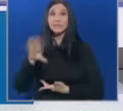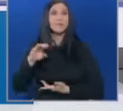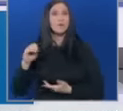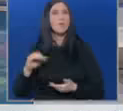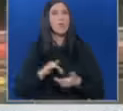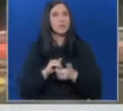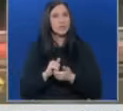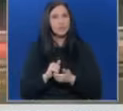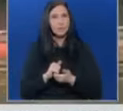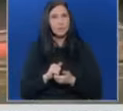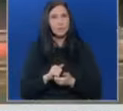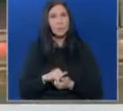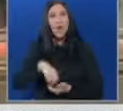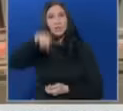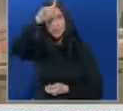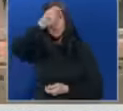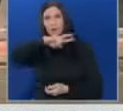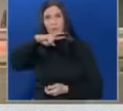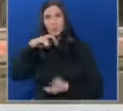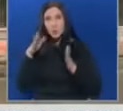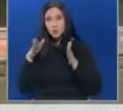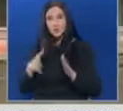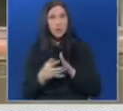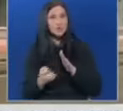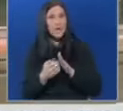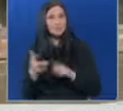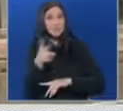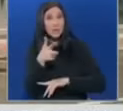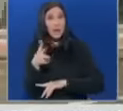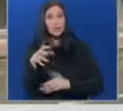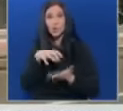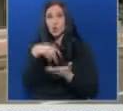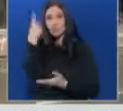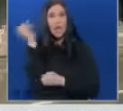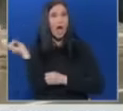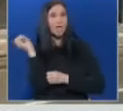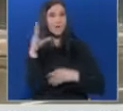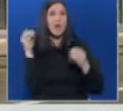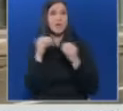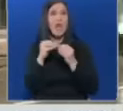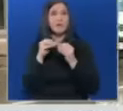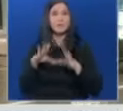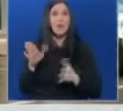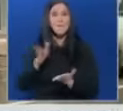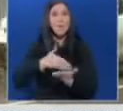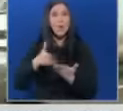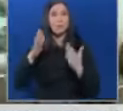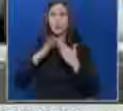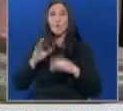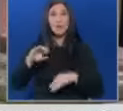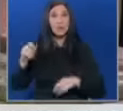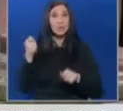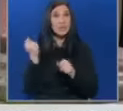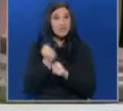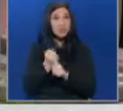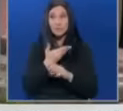Европейския съюз. Столичната полиция установи от записите на камери, че група лица хвърлят яйца и боя по Дума на Европа.